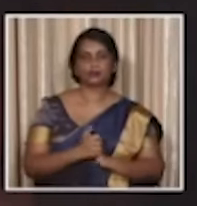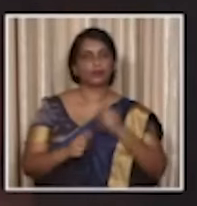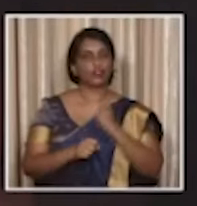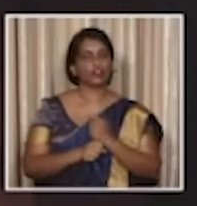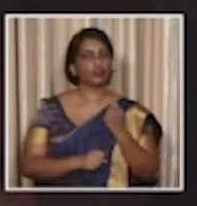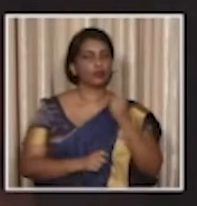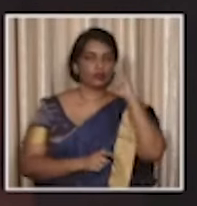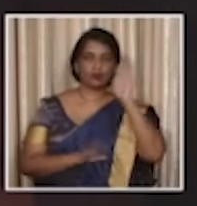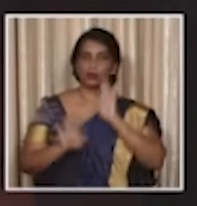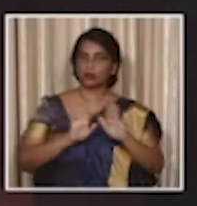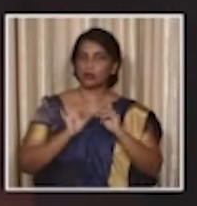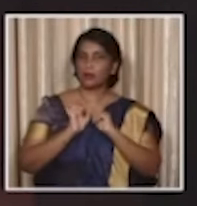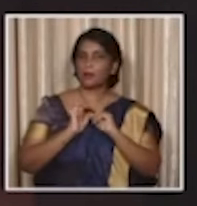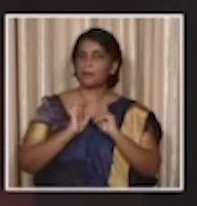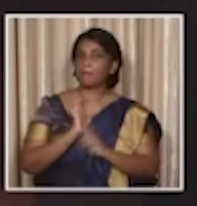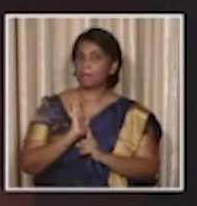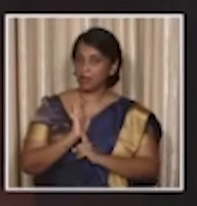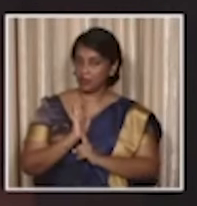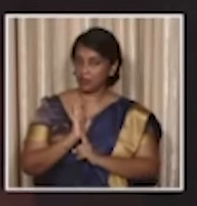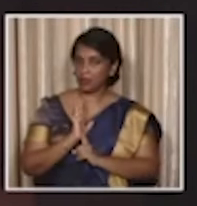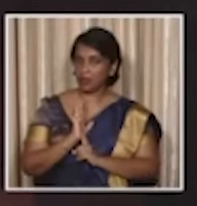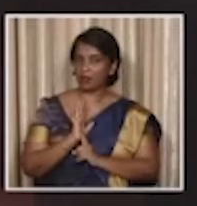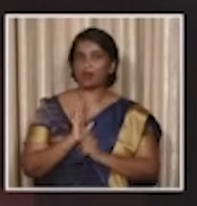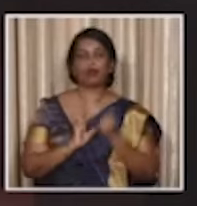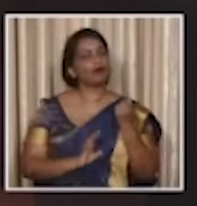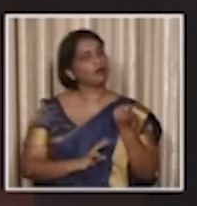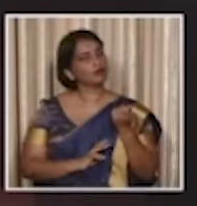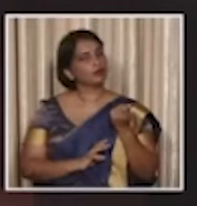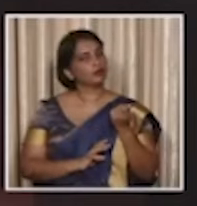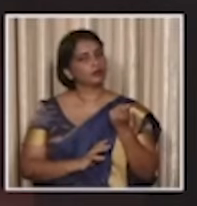මූල්‍ය කළමනාකරණ පනතත් ආර්ථික